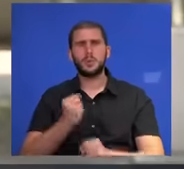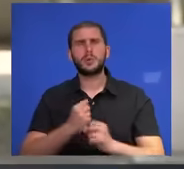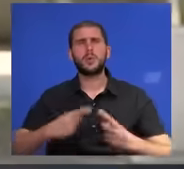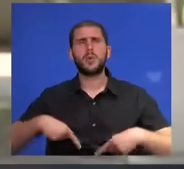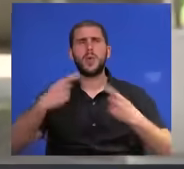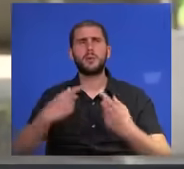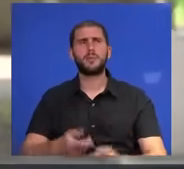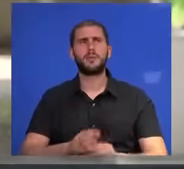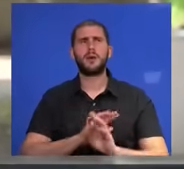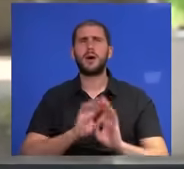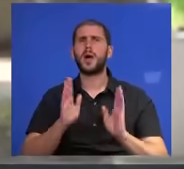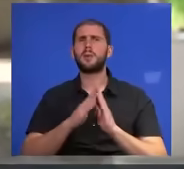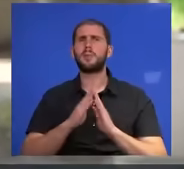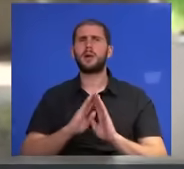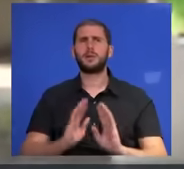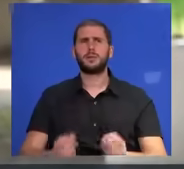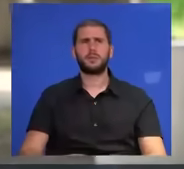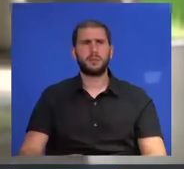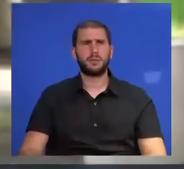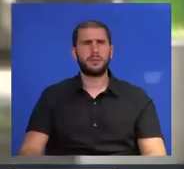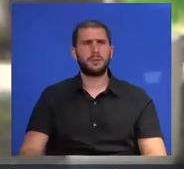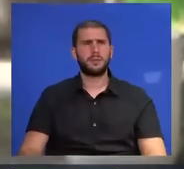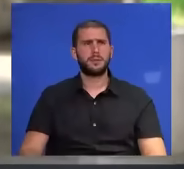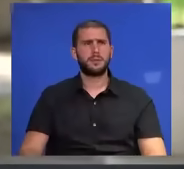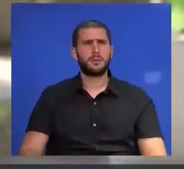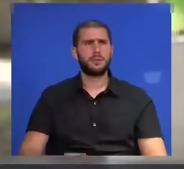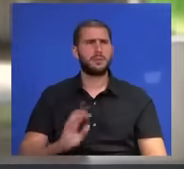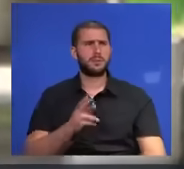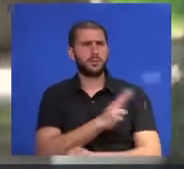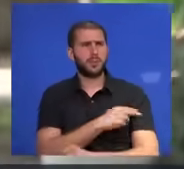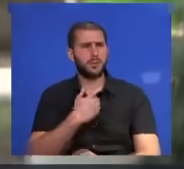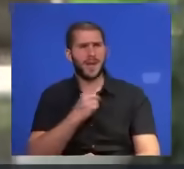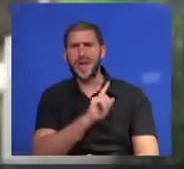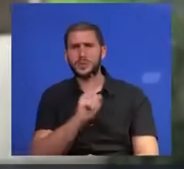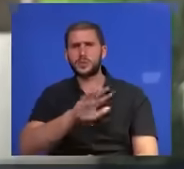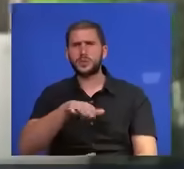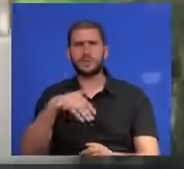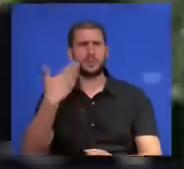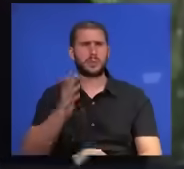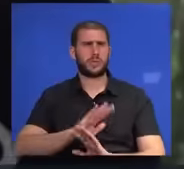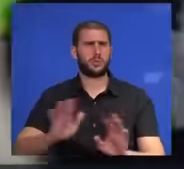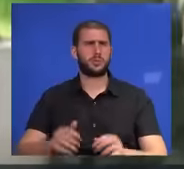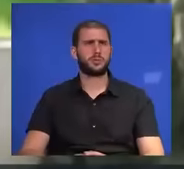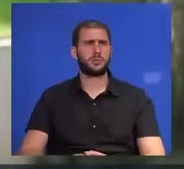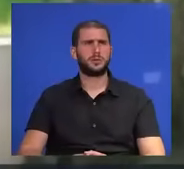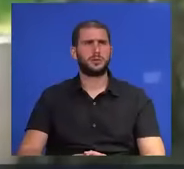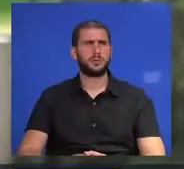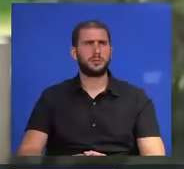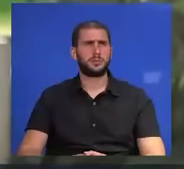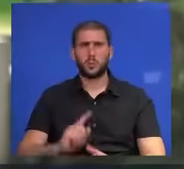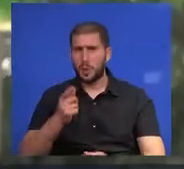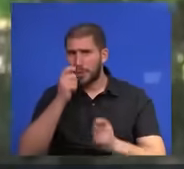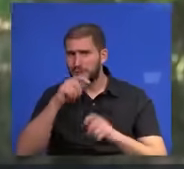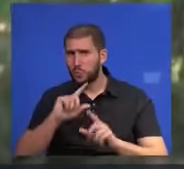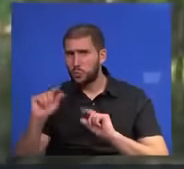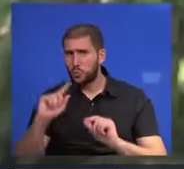רק בבית. למה המשטרה אומרים אסור, נסבב בחוץ. כולם עזבו?